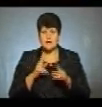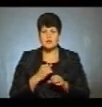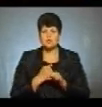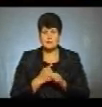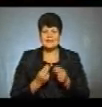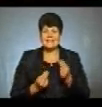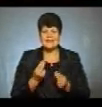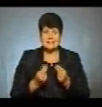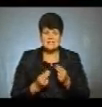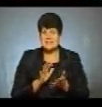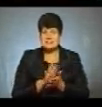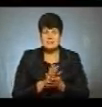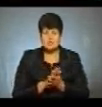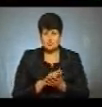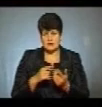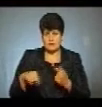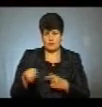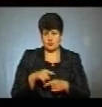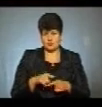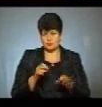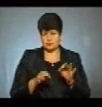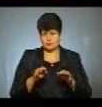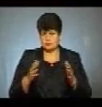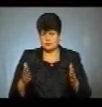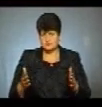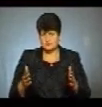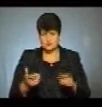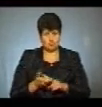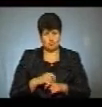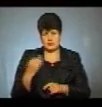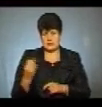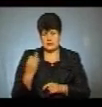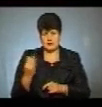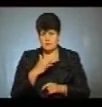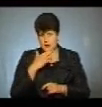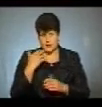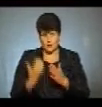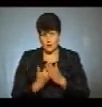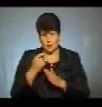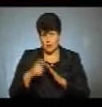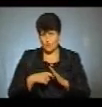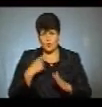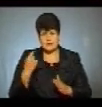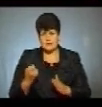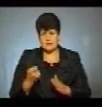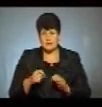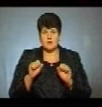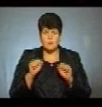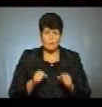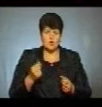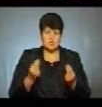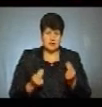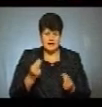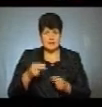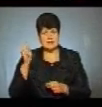не забруднювати навколишнє середовище. Дуже цікаво, багато нового дізналися, можна гратися